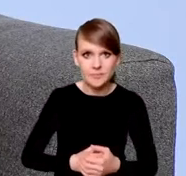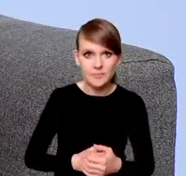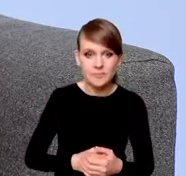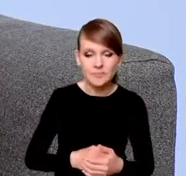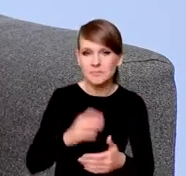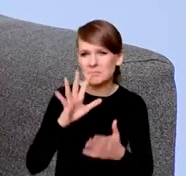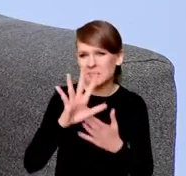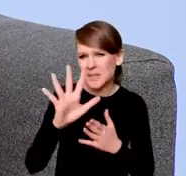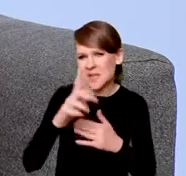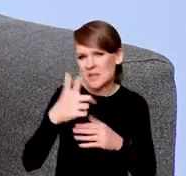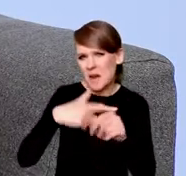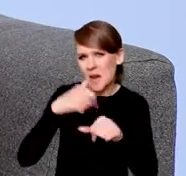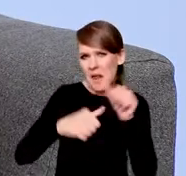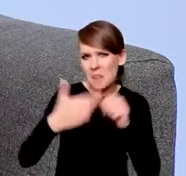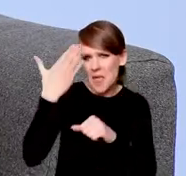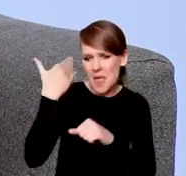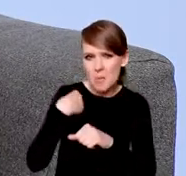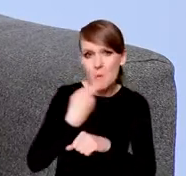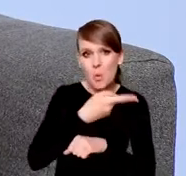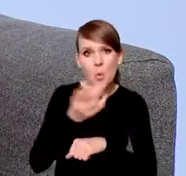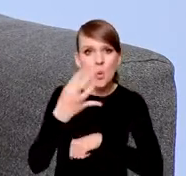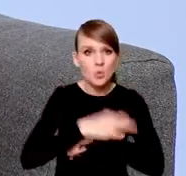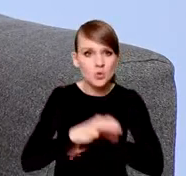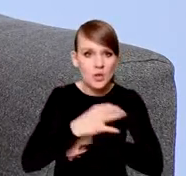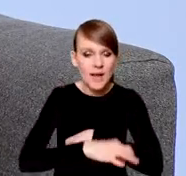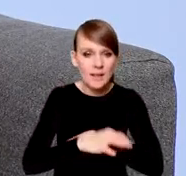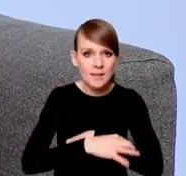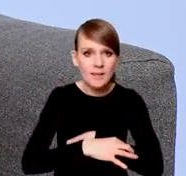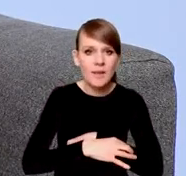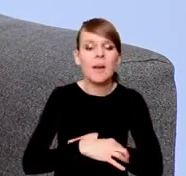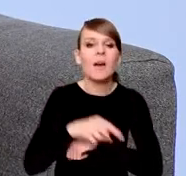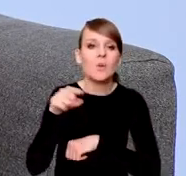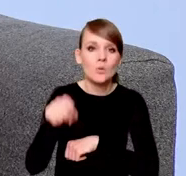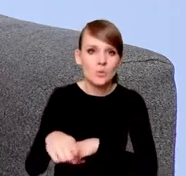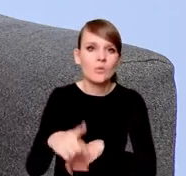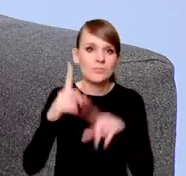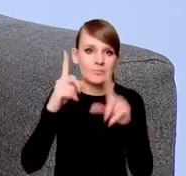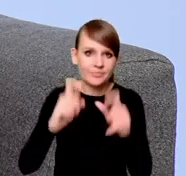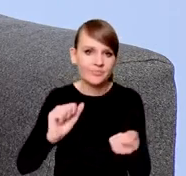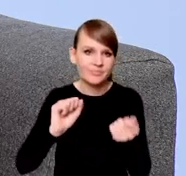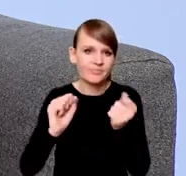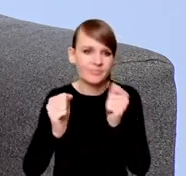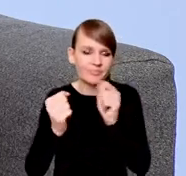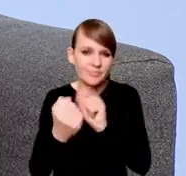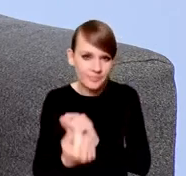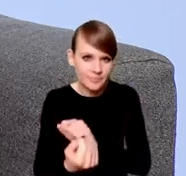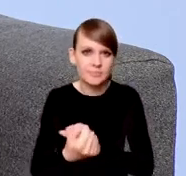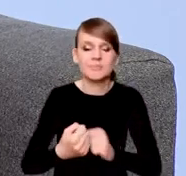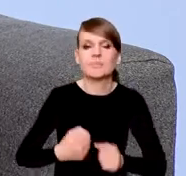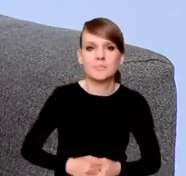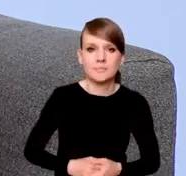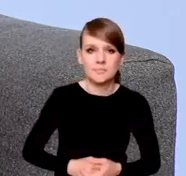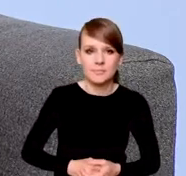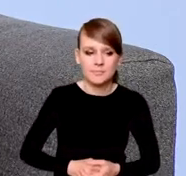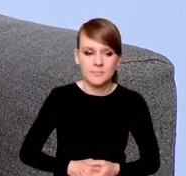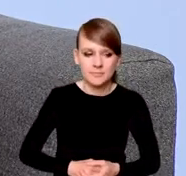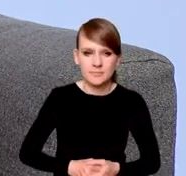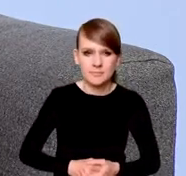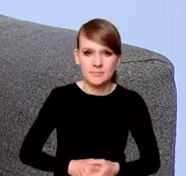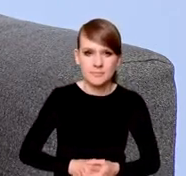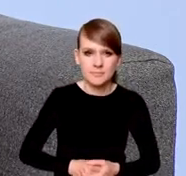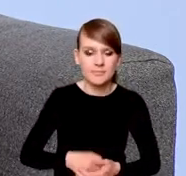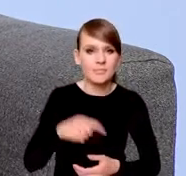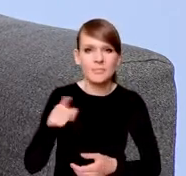15-20 lat temu uczelnie zaczęły na tym polu dokonywać zmian i nie wszystkie uczelnie